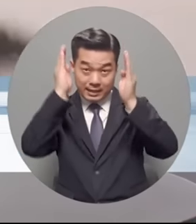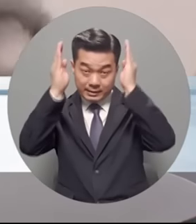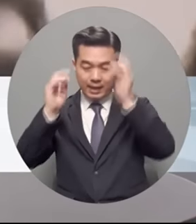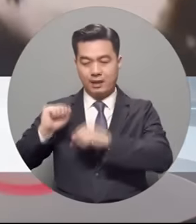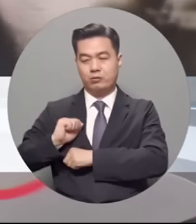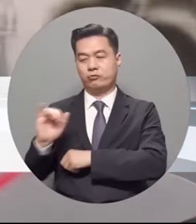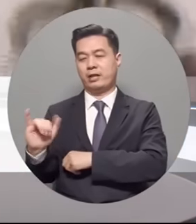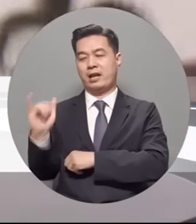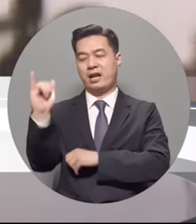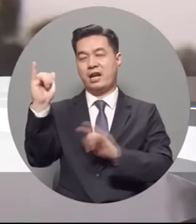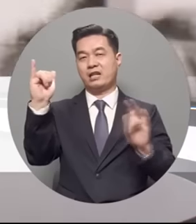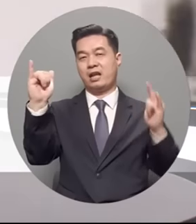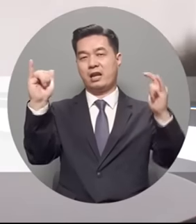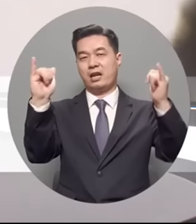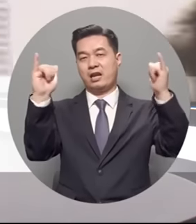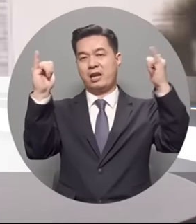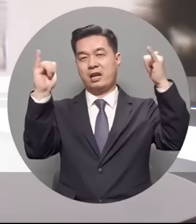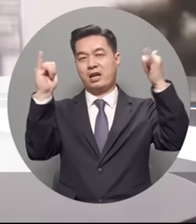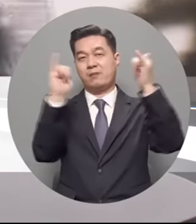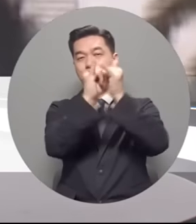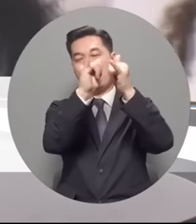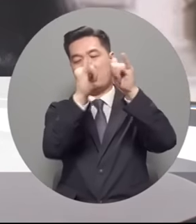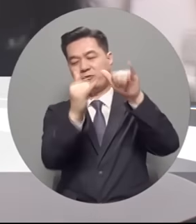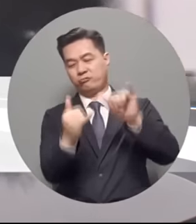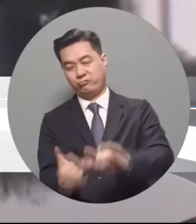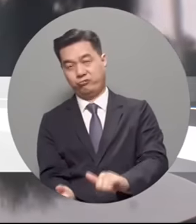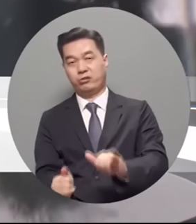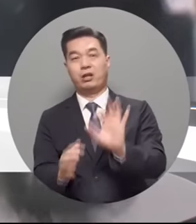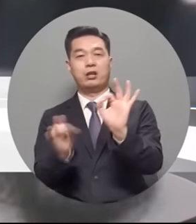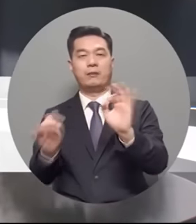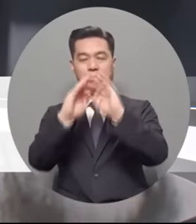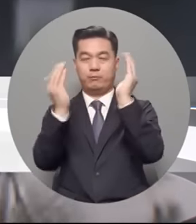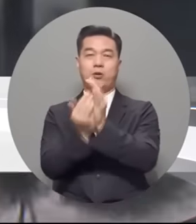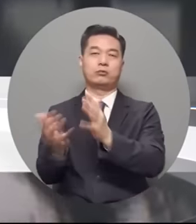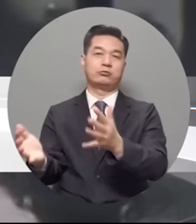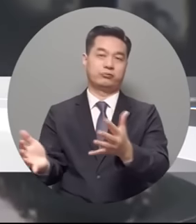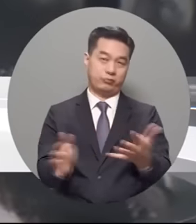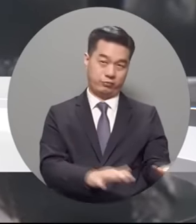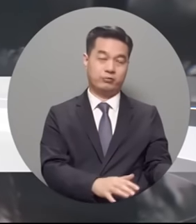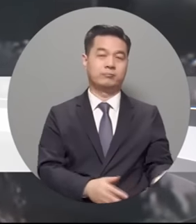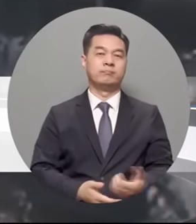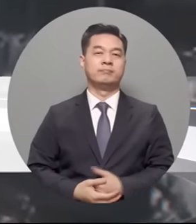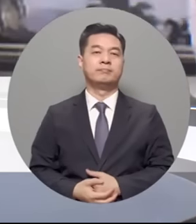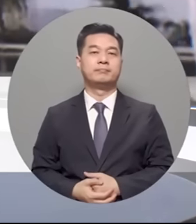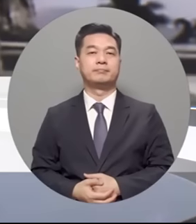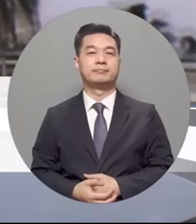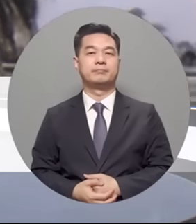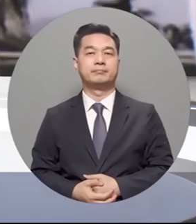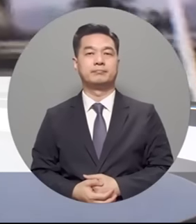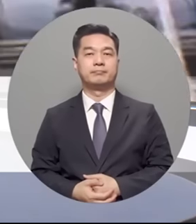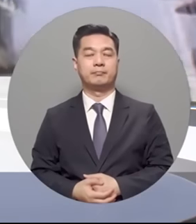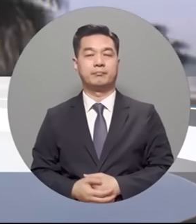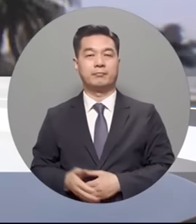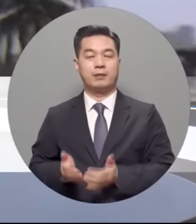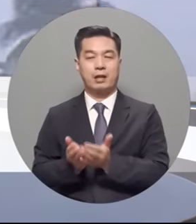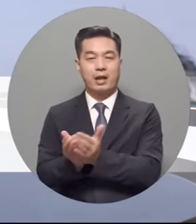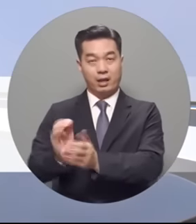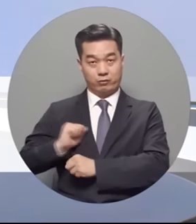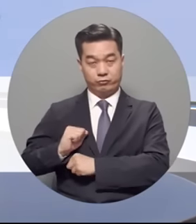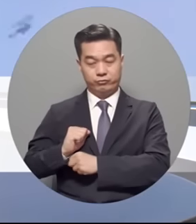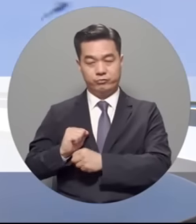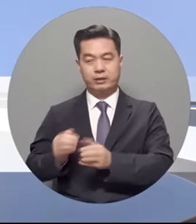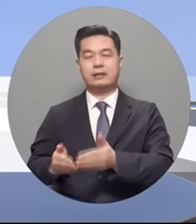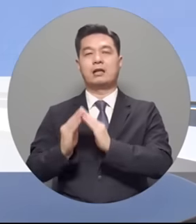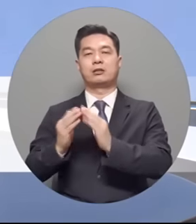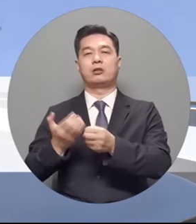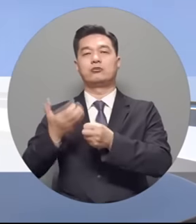대가 공중에서 충돌하면서 탑승자 10명 전원이 목숨을 잃었습니다. 해군 창설 90년을 기념하는